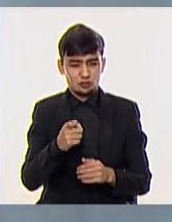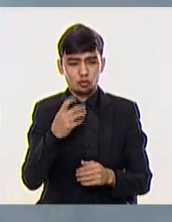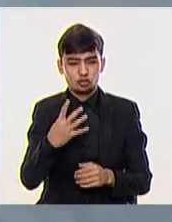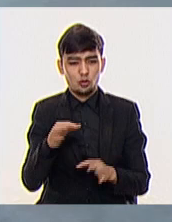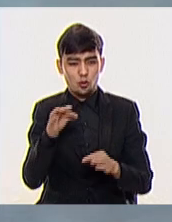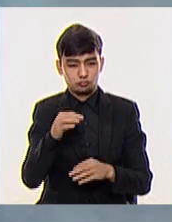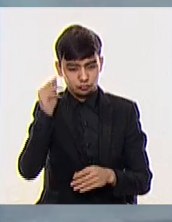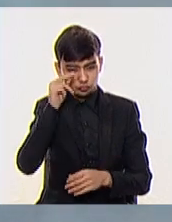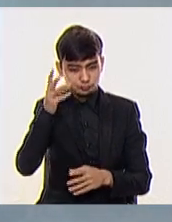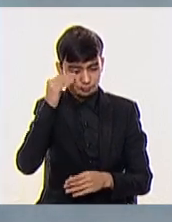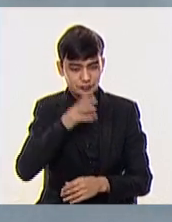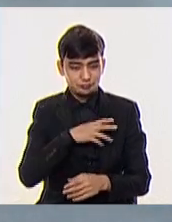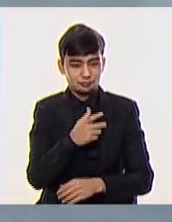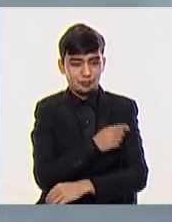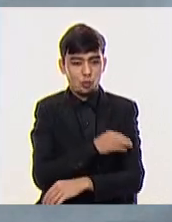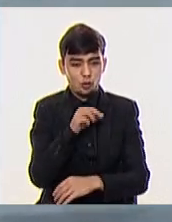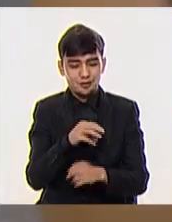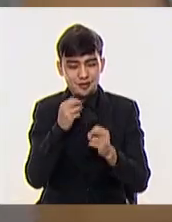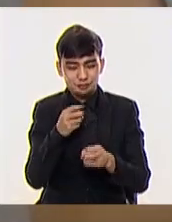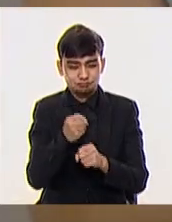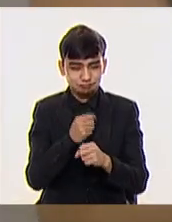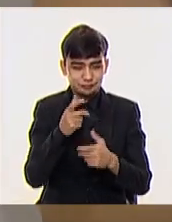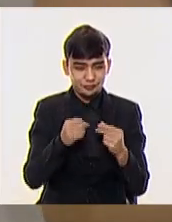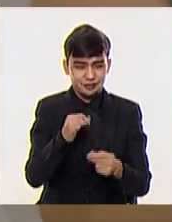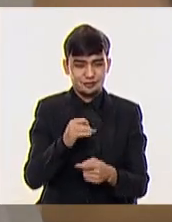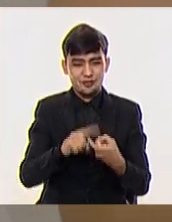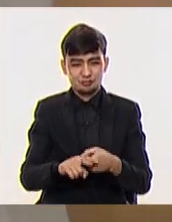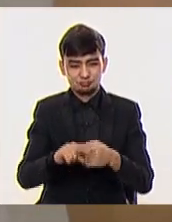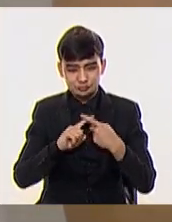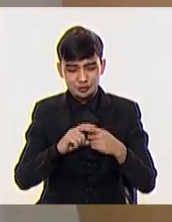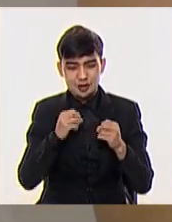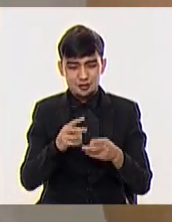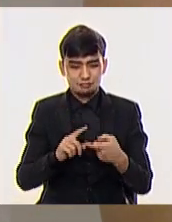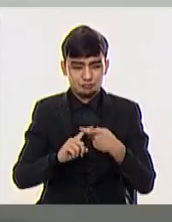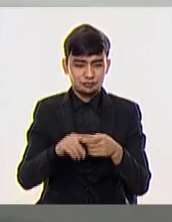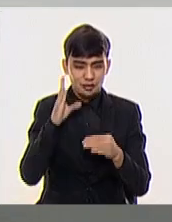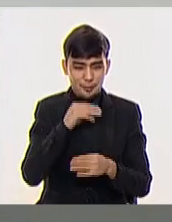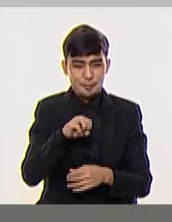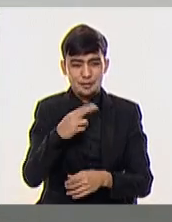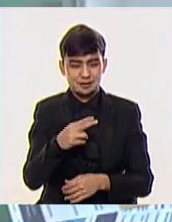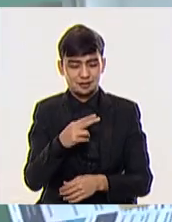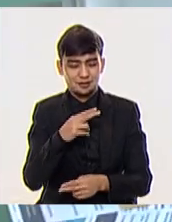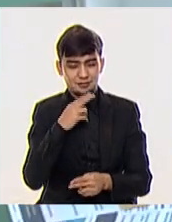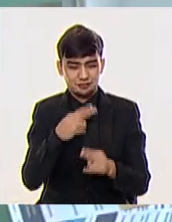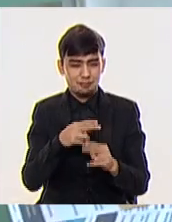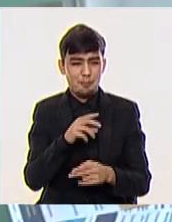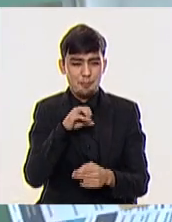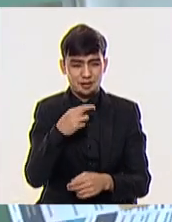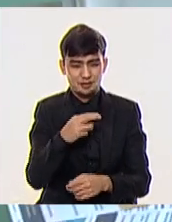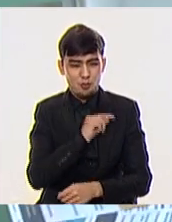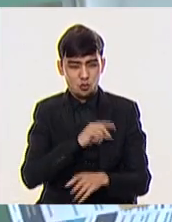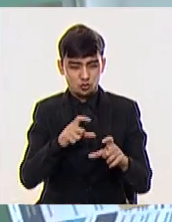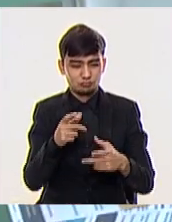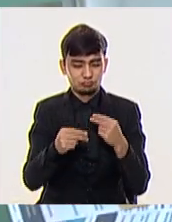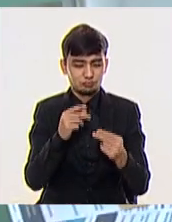өткен. Вакцинаны ең алдымен коронавирустық инфекцияны жұқтыру және тарату қаупі жоғары медициналық қызметкерлер алады. Алғашқы